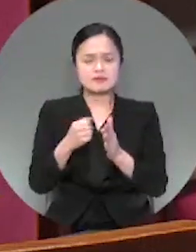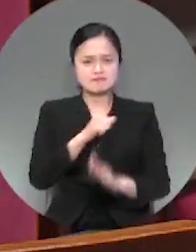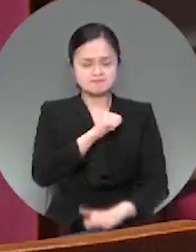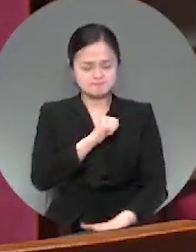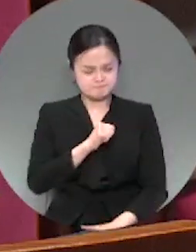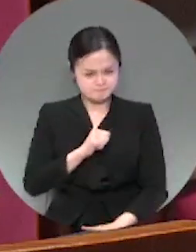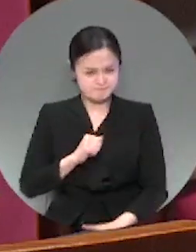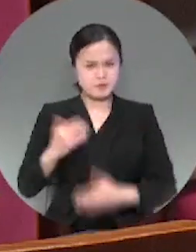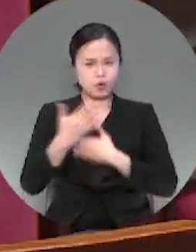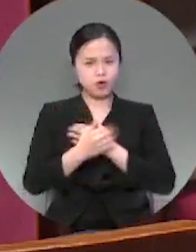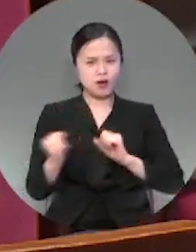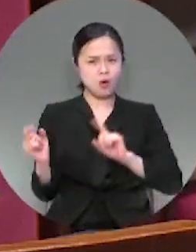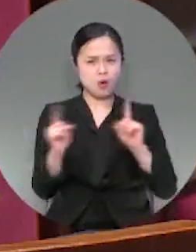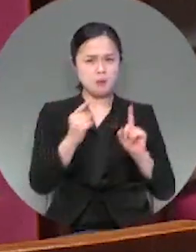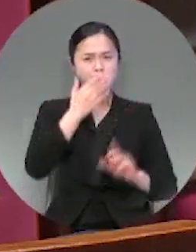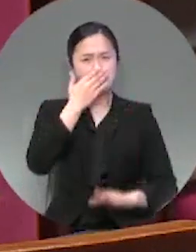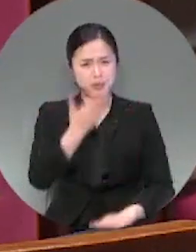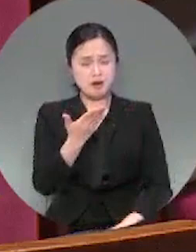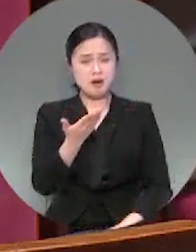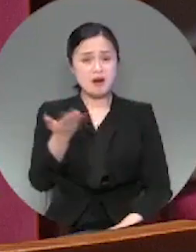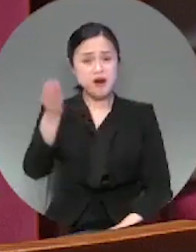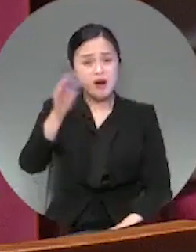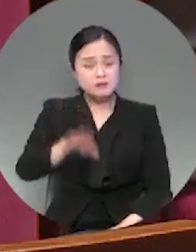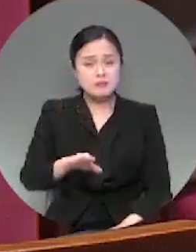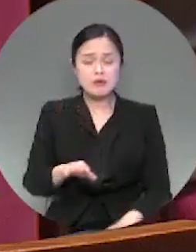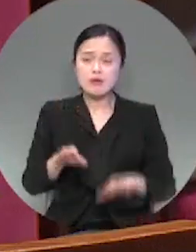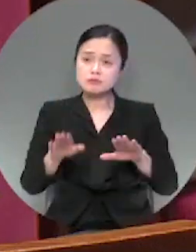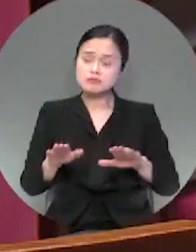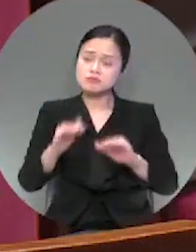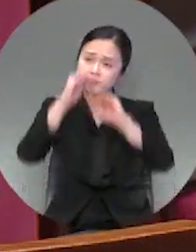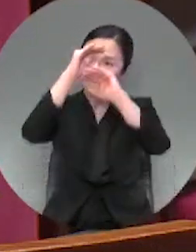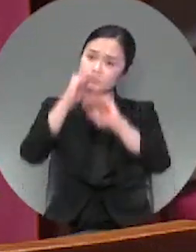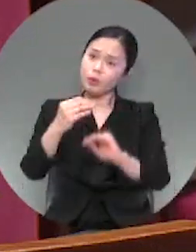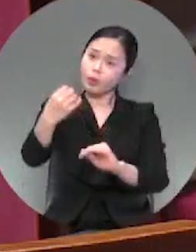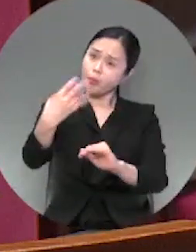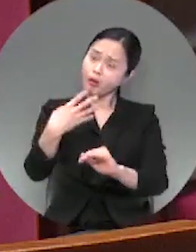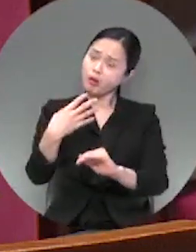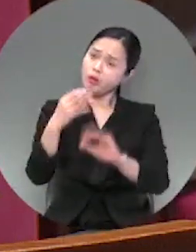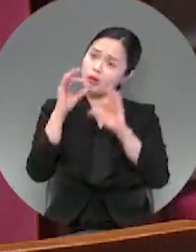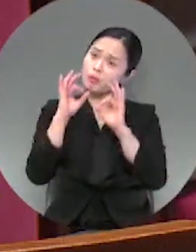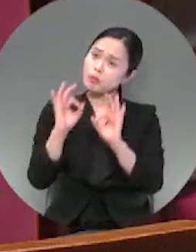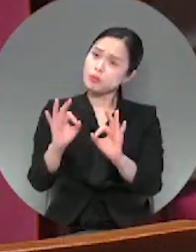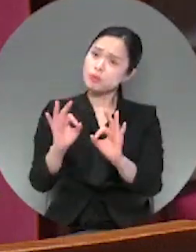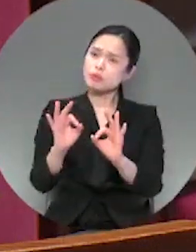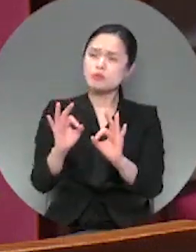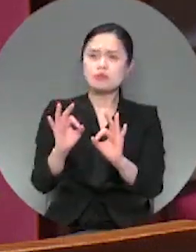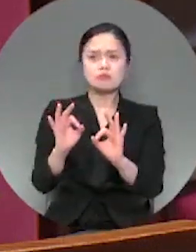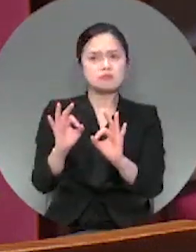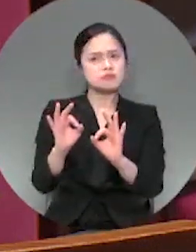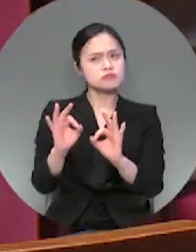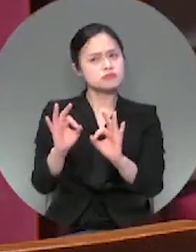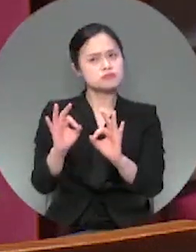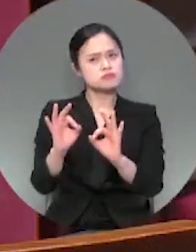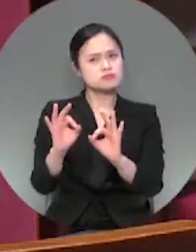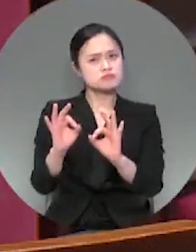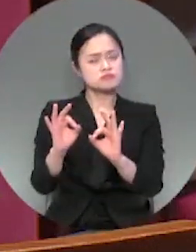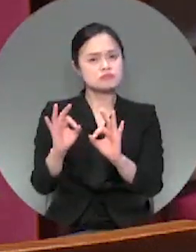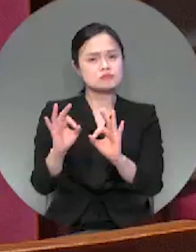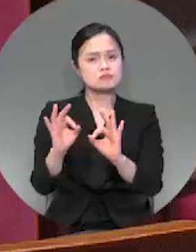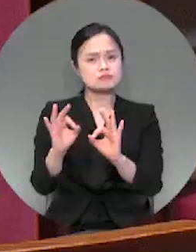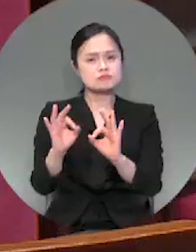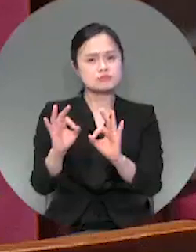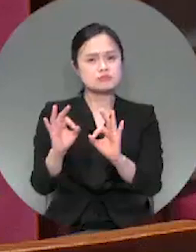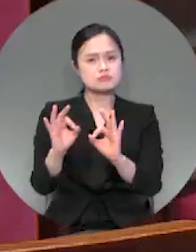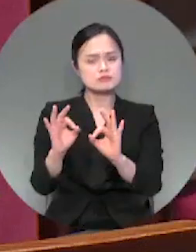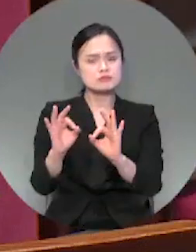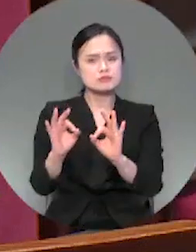지금 말씀을 들어보면 이론적으로나 다 맞는 것 같은데 와닿지가 않거든요. 그리고 이제